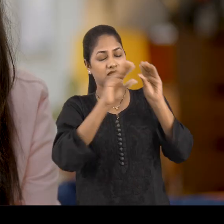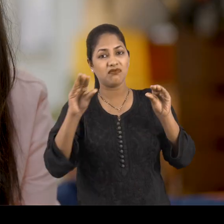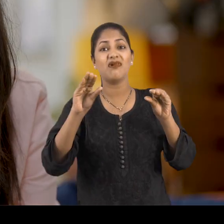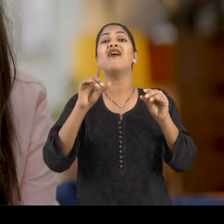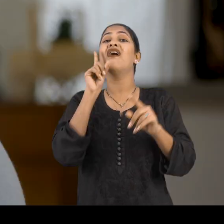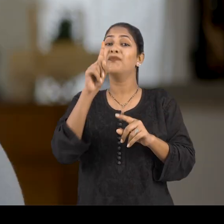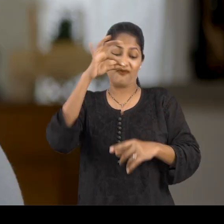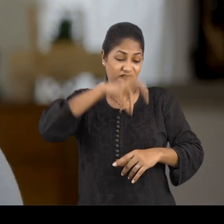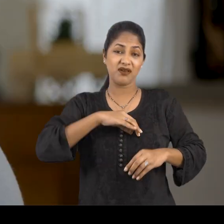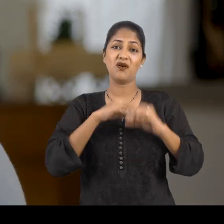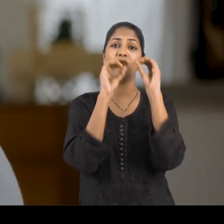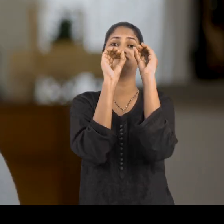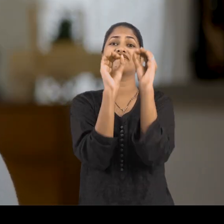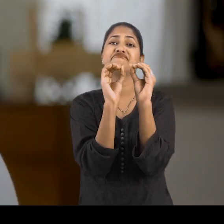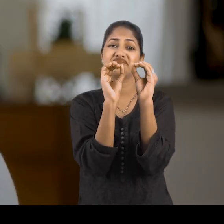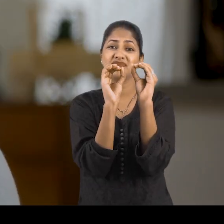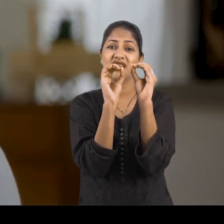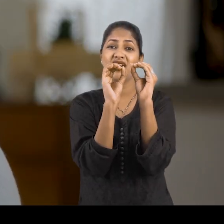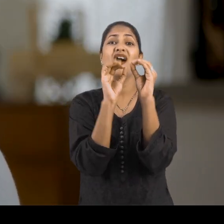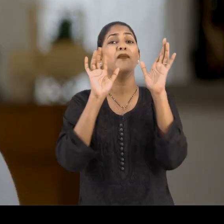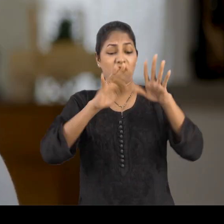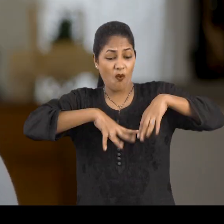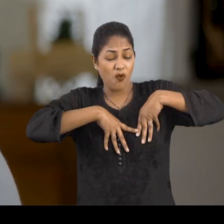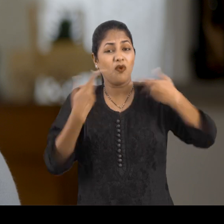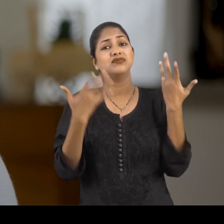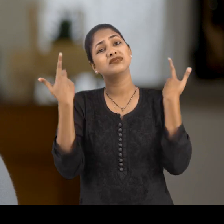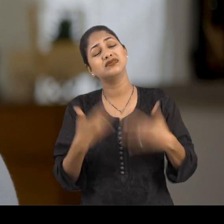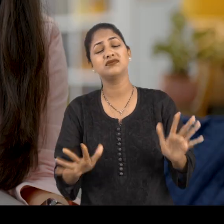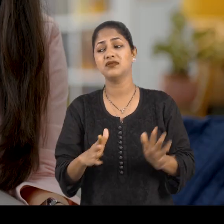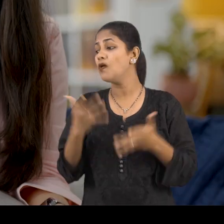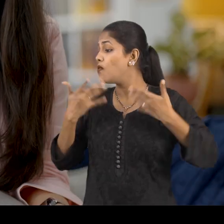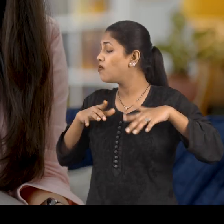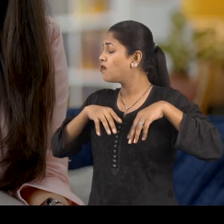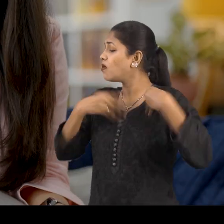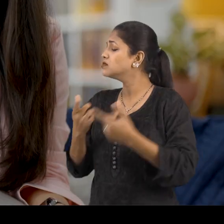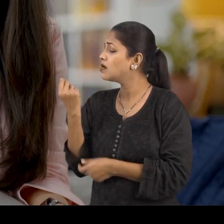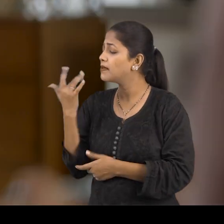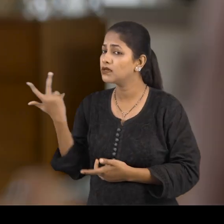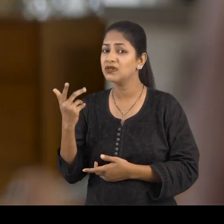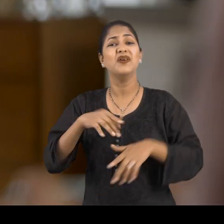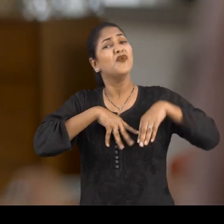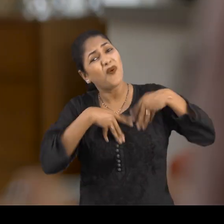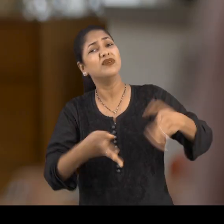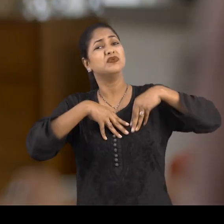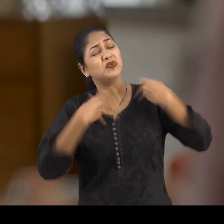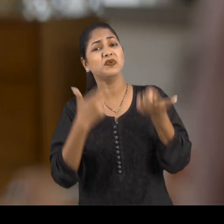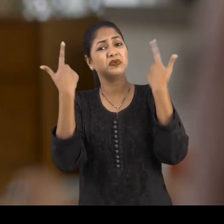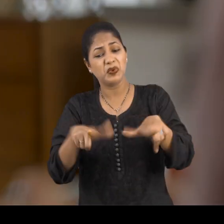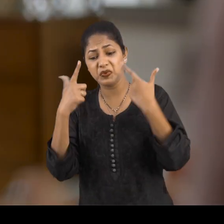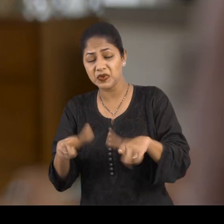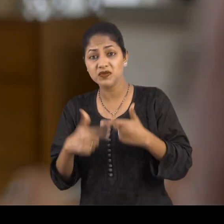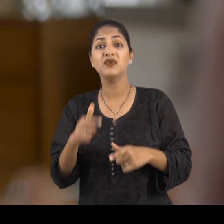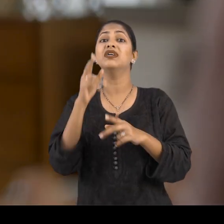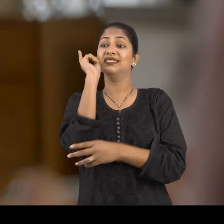பண்ணேன். ஆனா லாபம் வரும்னு பார்த்தா பெரிய நஷ்டம் வந்துடுச்சு. எவ்வளவு போச்சு? நான் பெரிய நஷ்டத்தை